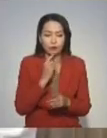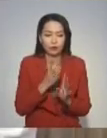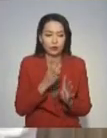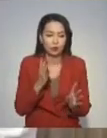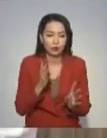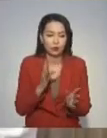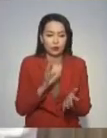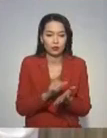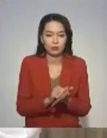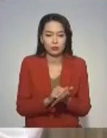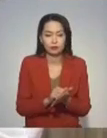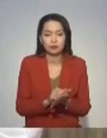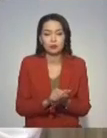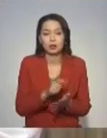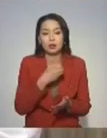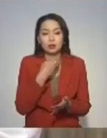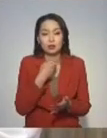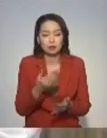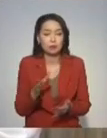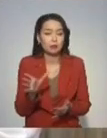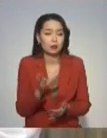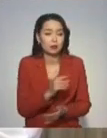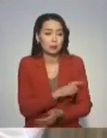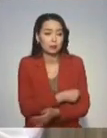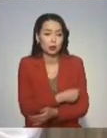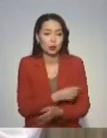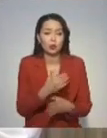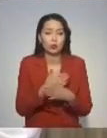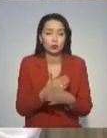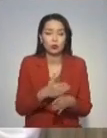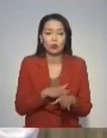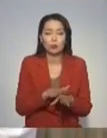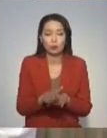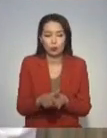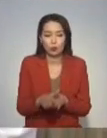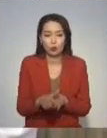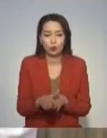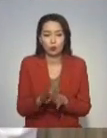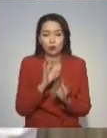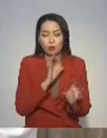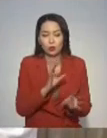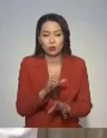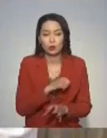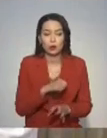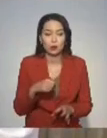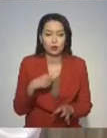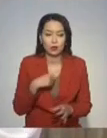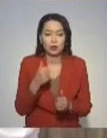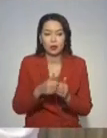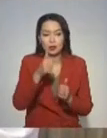әрине барлық медициналық қызмет көлемін толыққанды алу үшін өзіне ай сайын